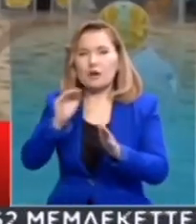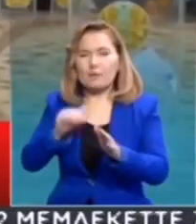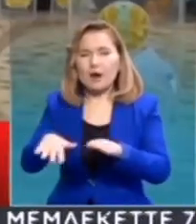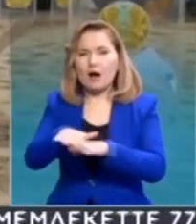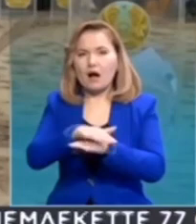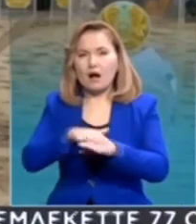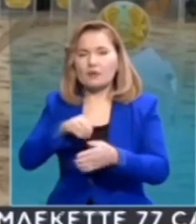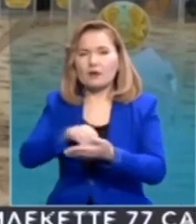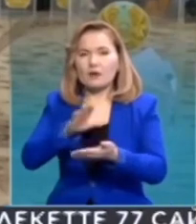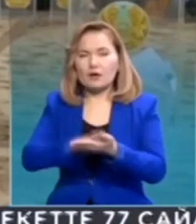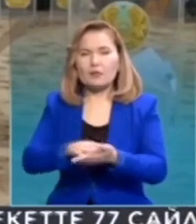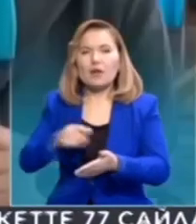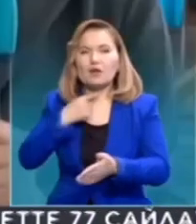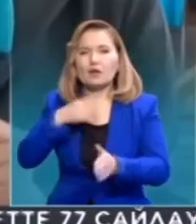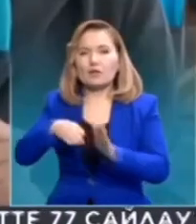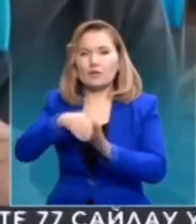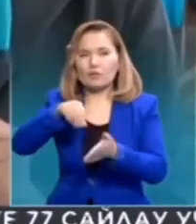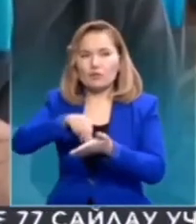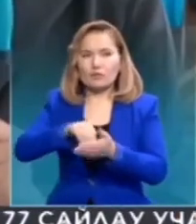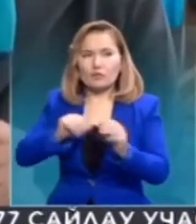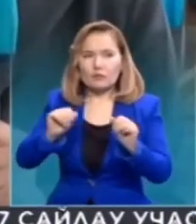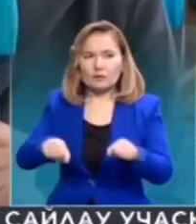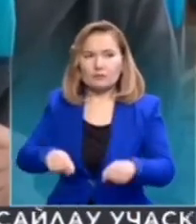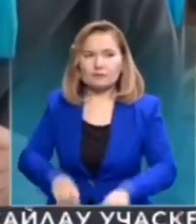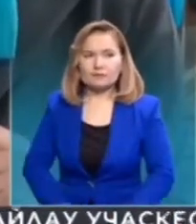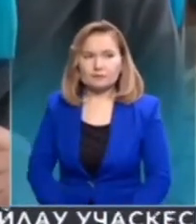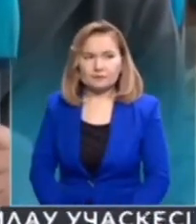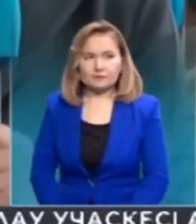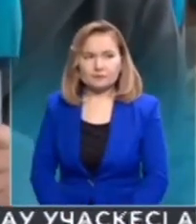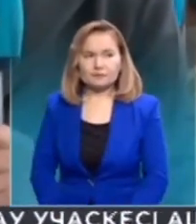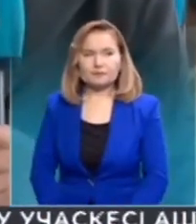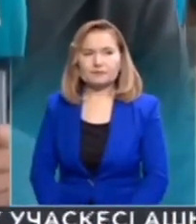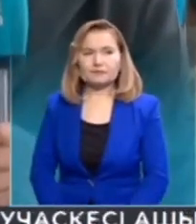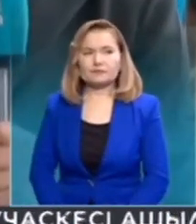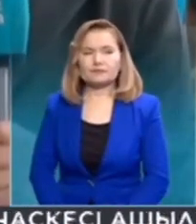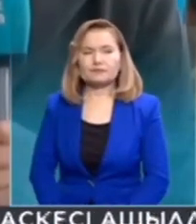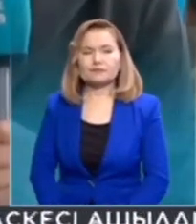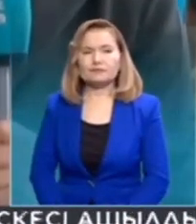адам дауыс бере алады. Гүлназ. Рахмет, Омсындық. Біз жалғастырамыз.